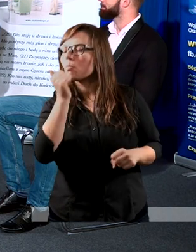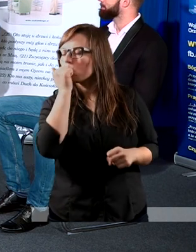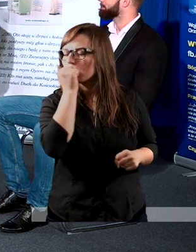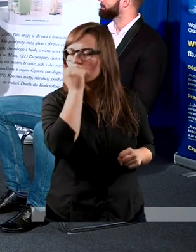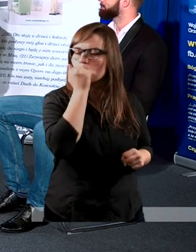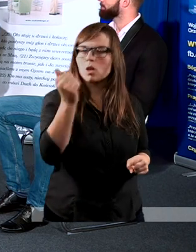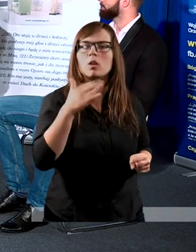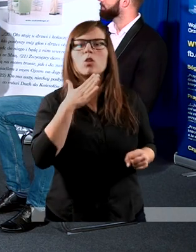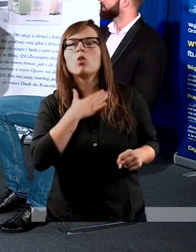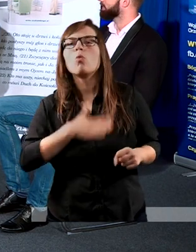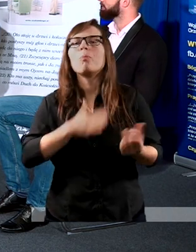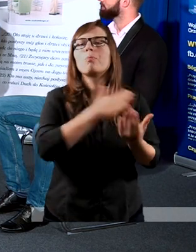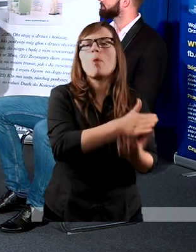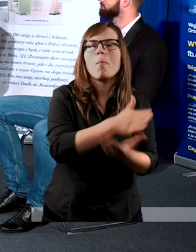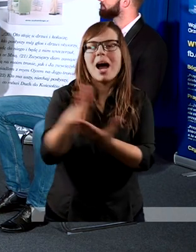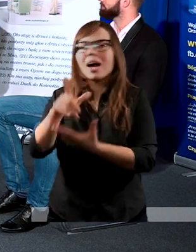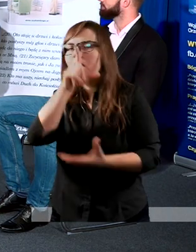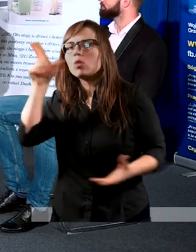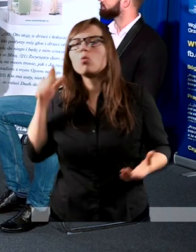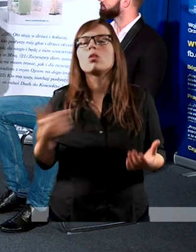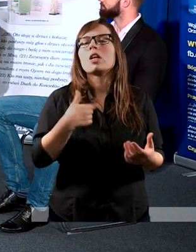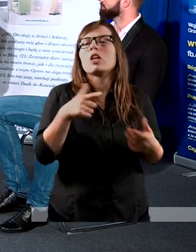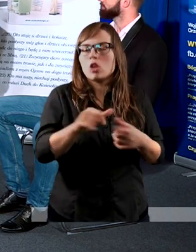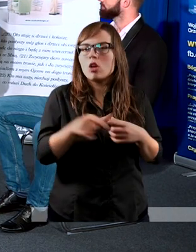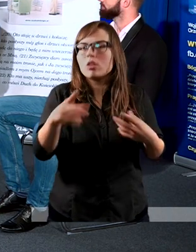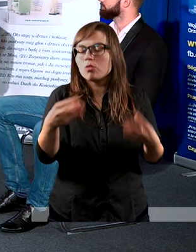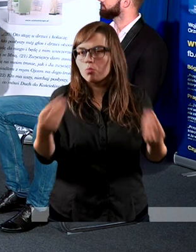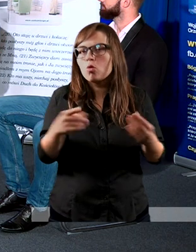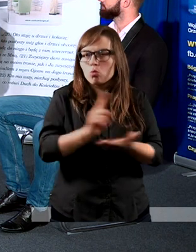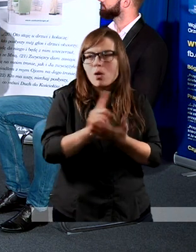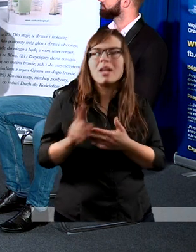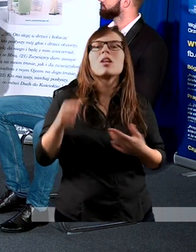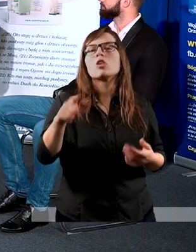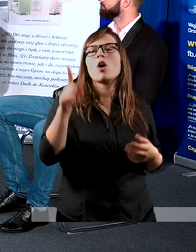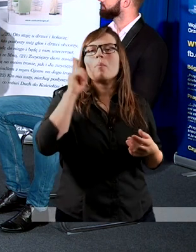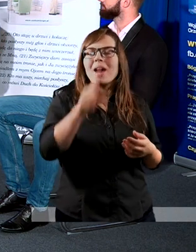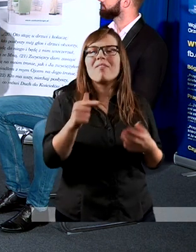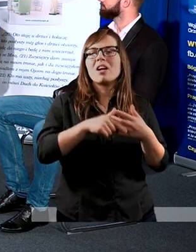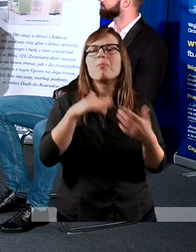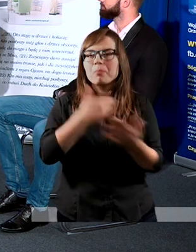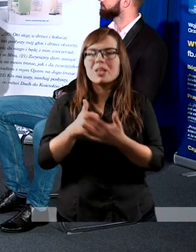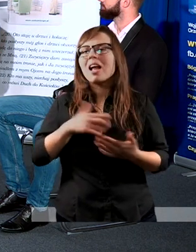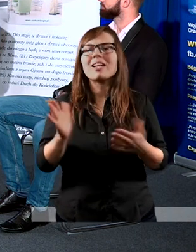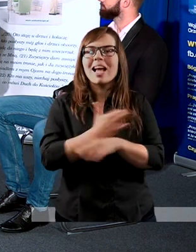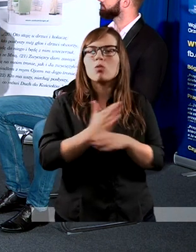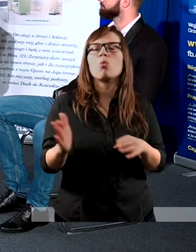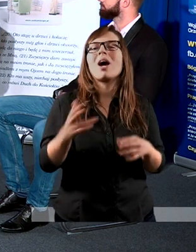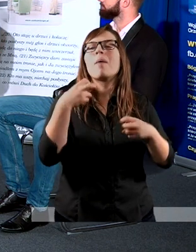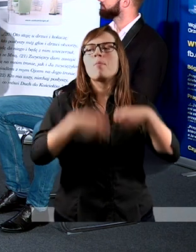lubię być tam i pomagać ludziom, leczyć ich. To jest, podejrzewam, jego sukces. Co prawda przyznał się, że niektóre